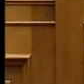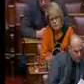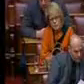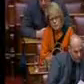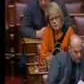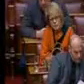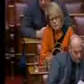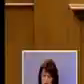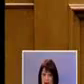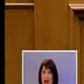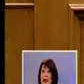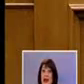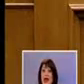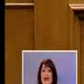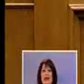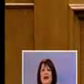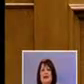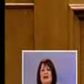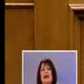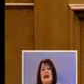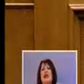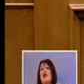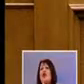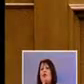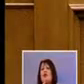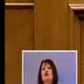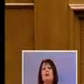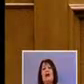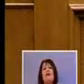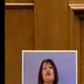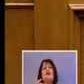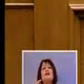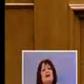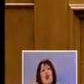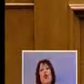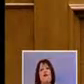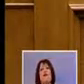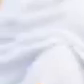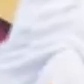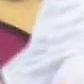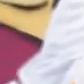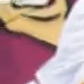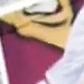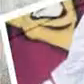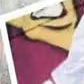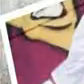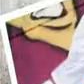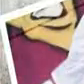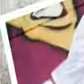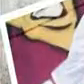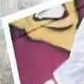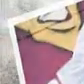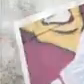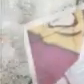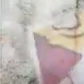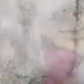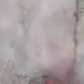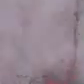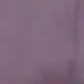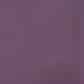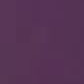Μιχάλη Αρβανίτη να απειλεί ευθέως την βουλευτή του ΣΥΡΙΖΑ Μαρία Κανελοπούλου μέσα στην αίθουσα της Ολομέλειας. Όλα ξεκίνησαν όταν στην ομιλία της η Μαρία